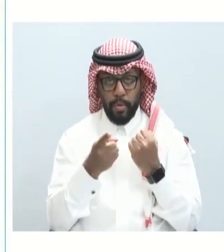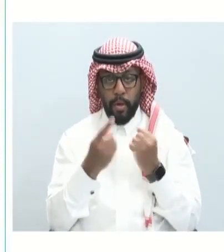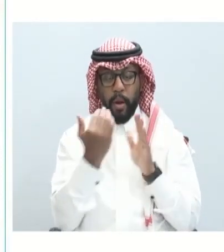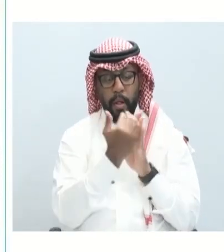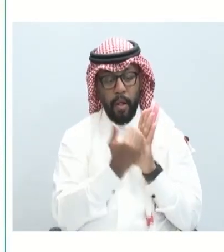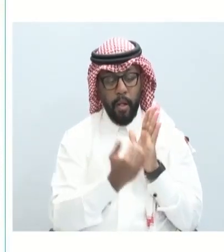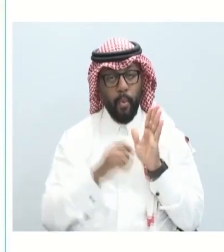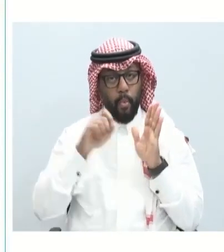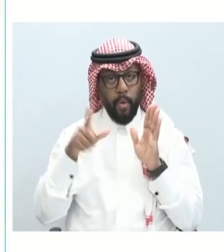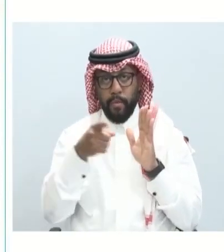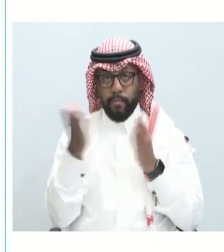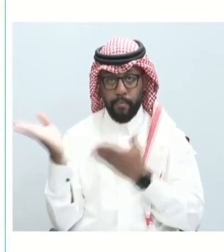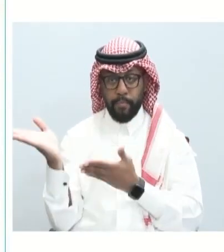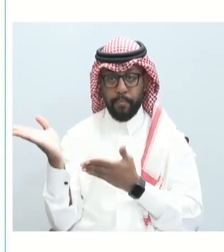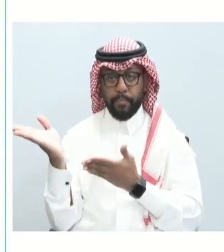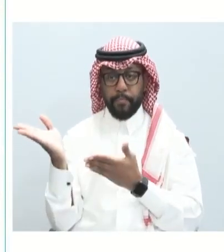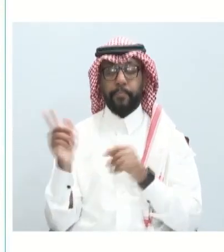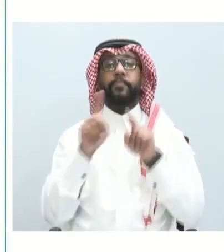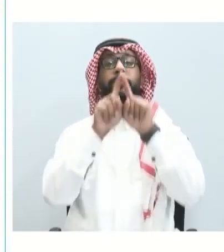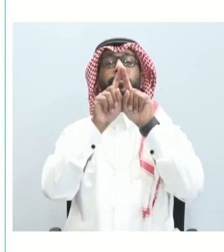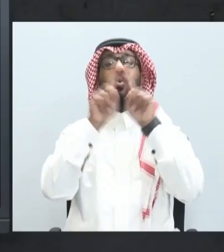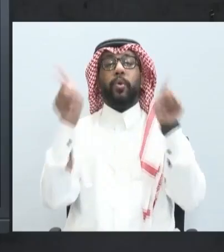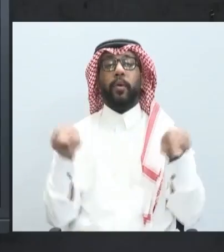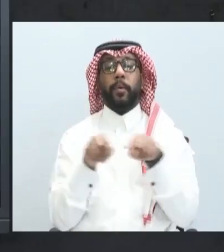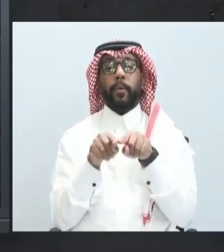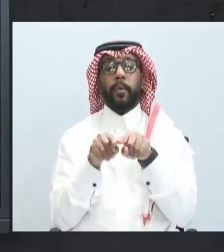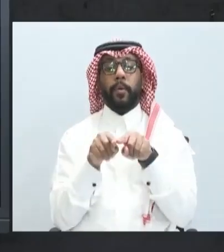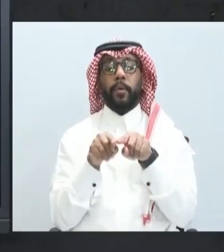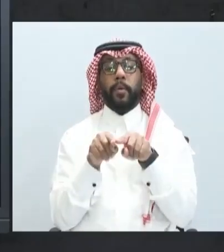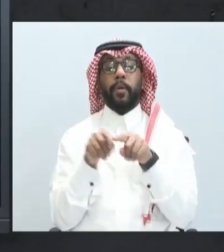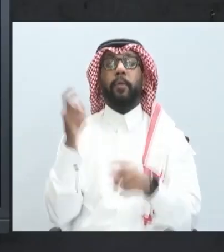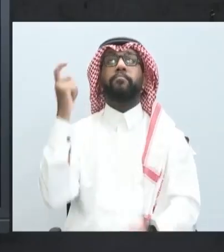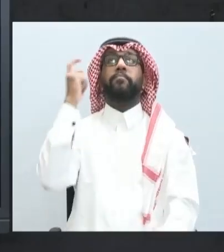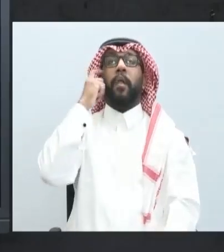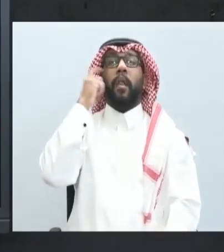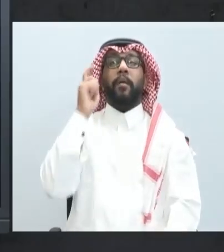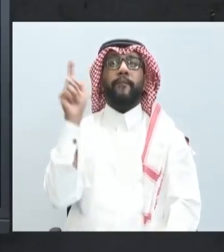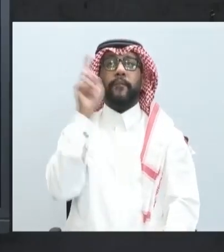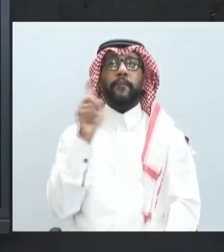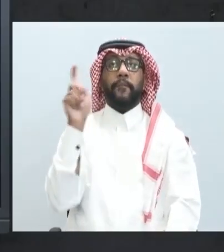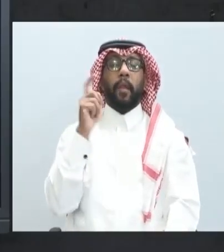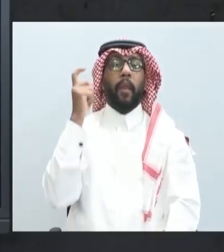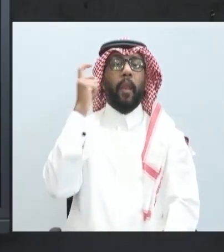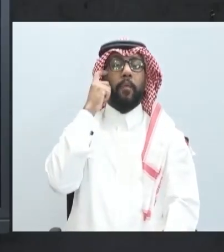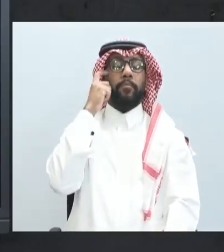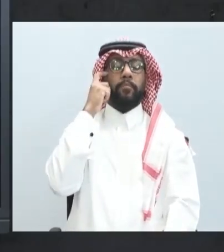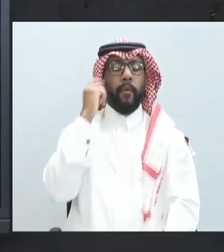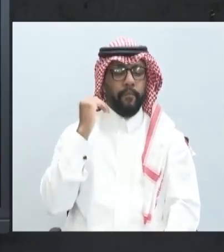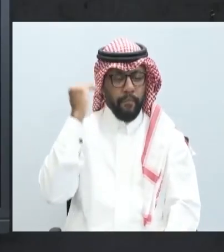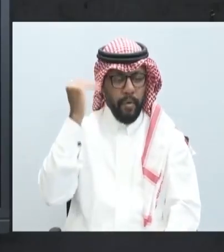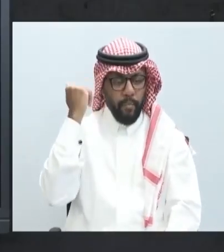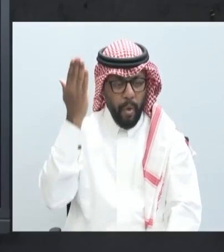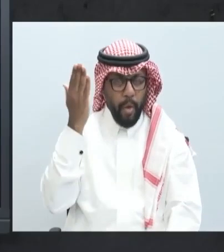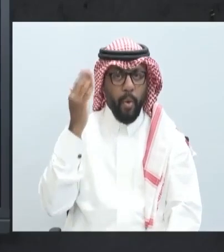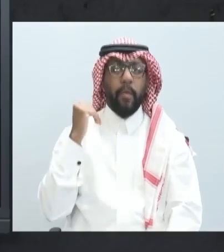مجموعه من الاسئله سنجيب عن بعض الاسئله وبعض الاسئله سيكون لها اجابات فرديه